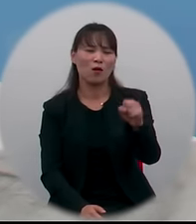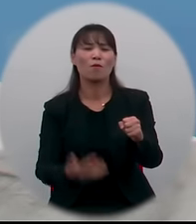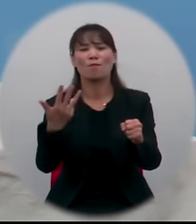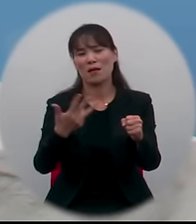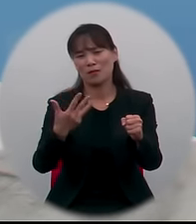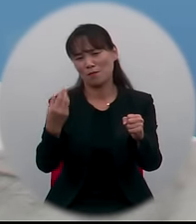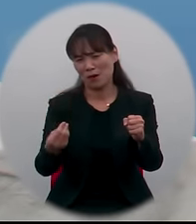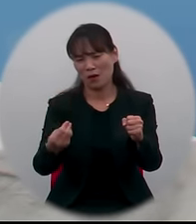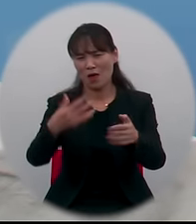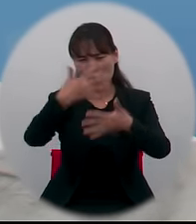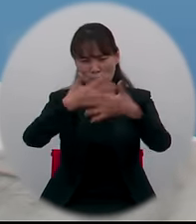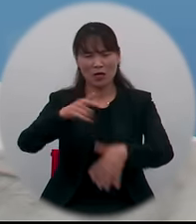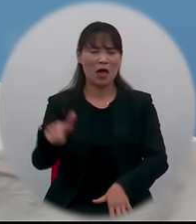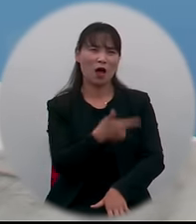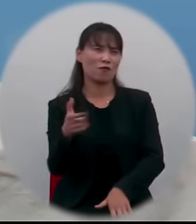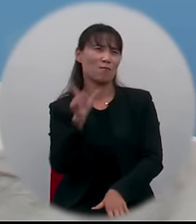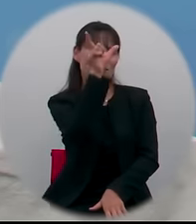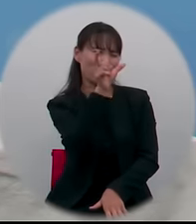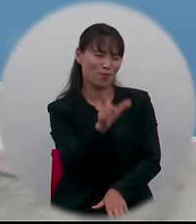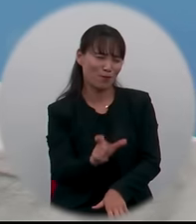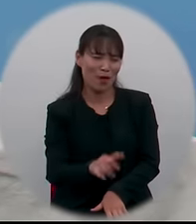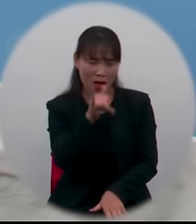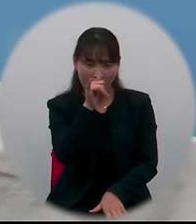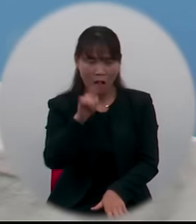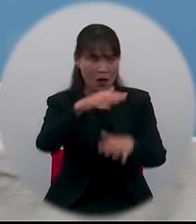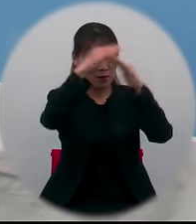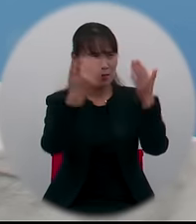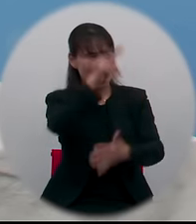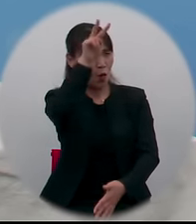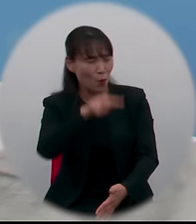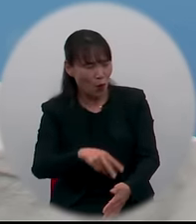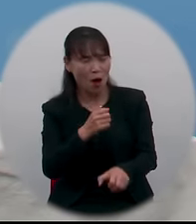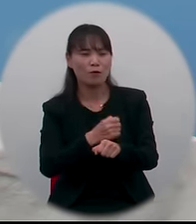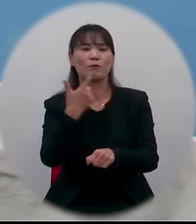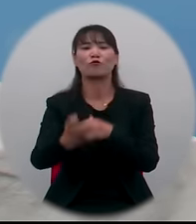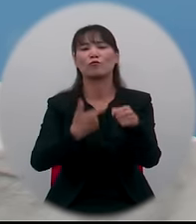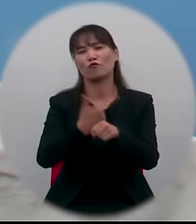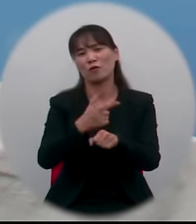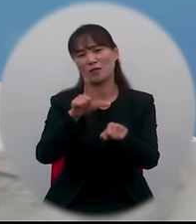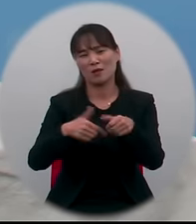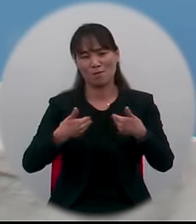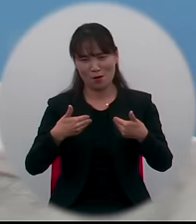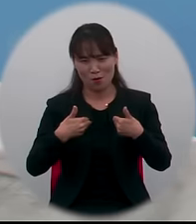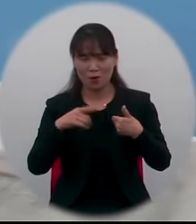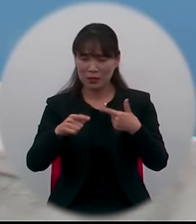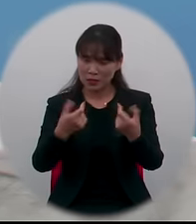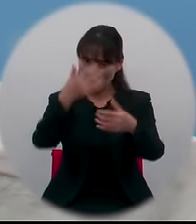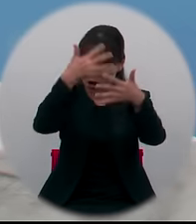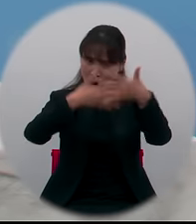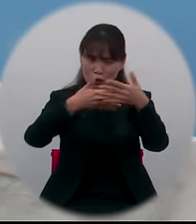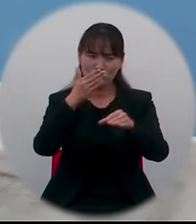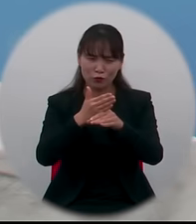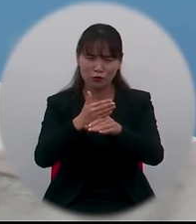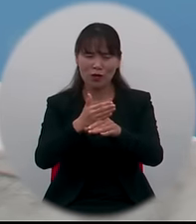올라옵니다이 하루에 올라오는 영상을 다 보만 66년이 넘게 걸린다고 합니다 그러한 영상들 중에 상업적인